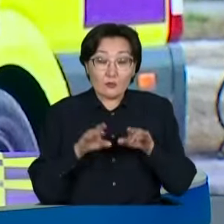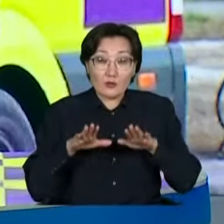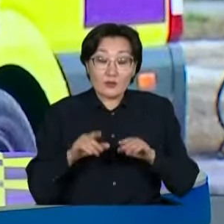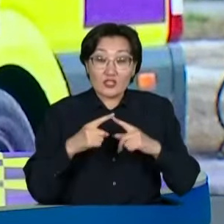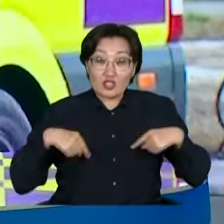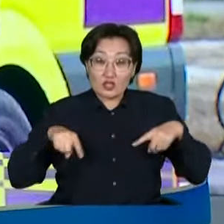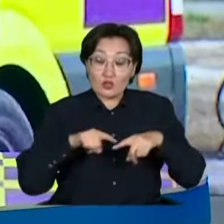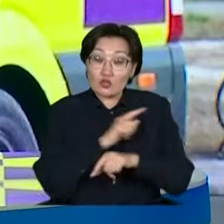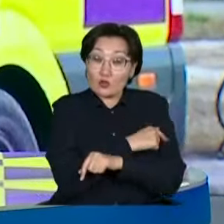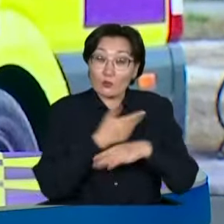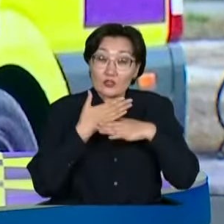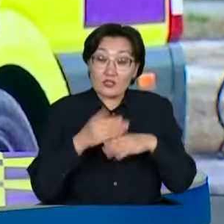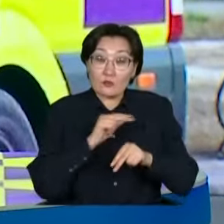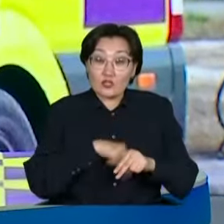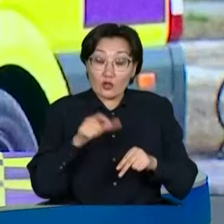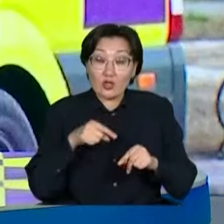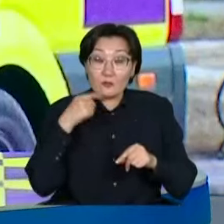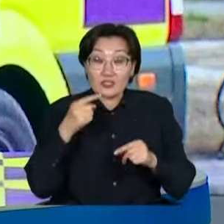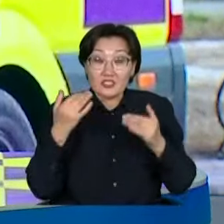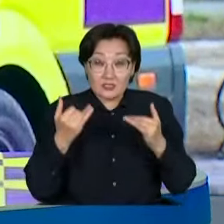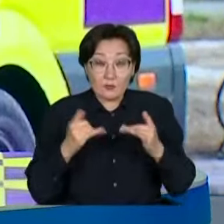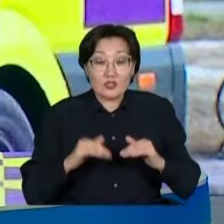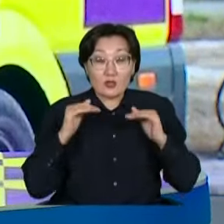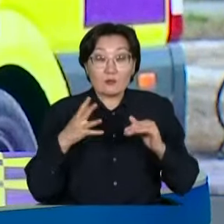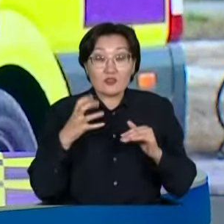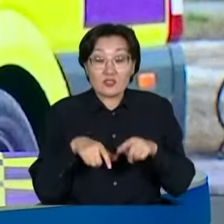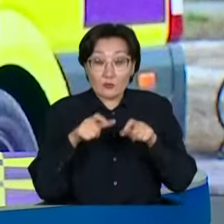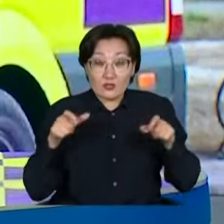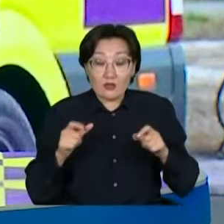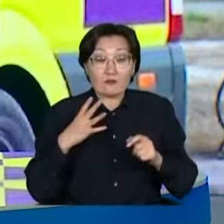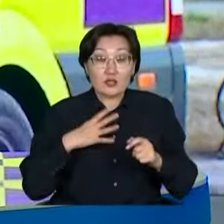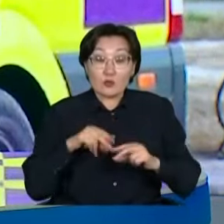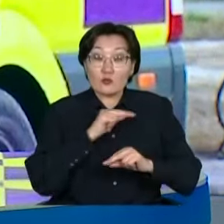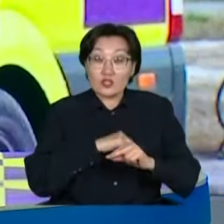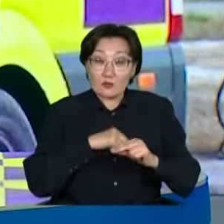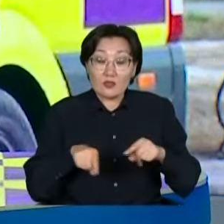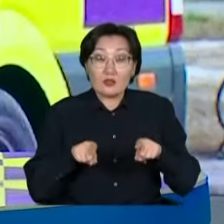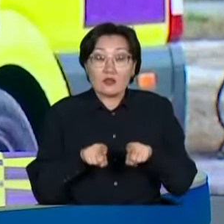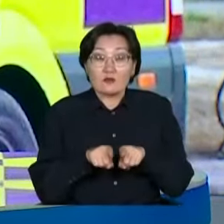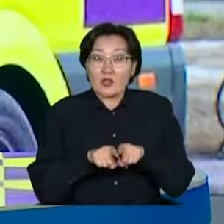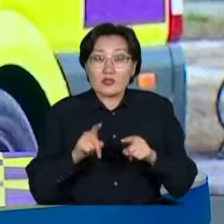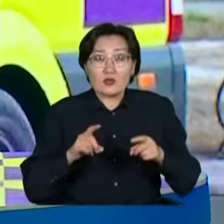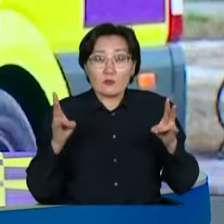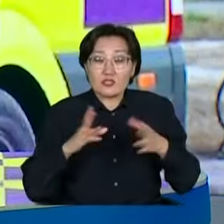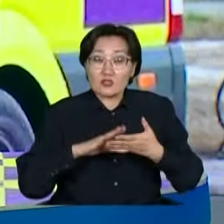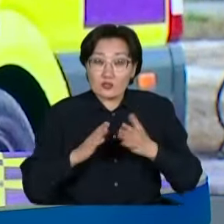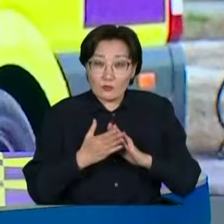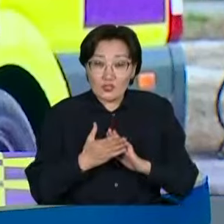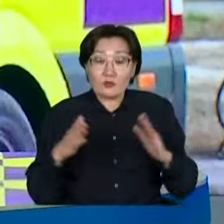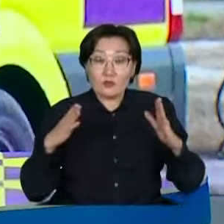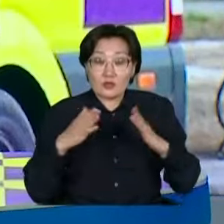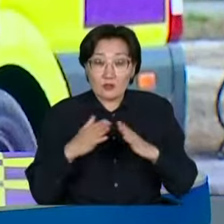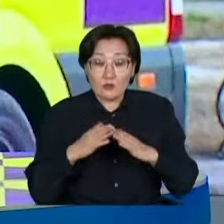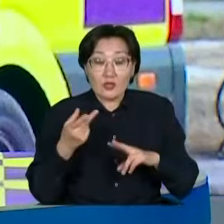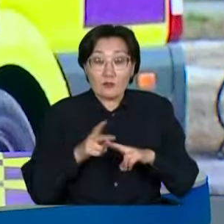станцию скорой помощи. Сотрудники говорят, что сейчас свыше 500 человек вынуждены работать в невыносимых условиях, поскольку здание, в